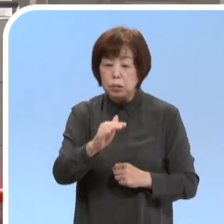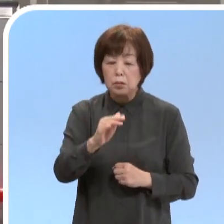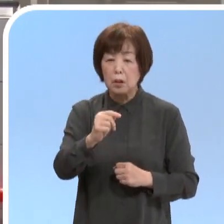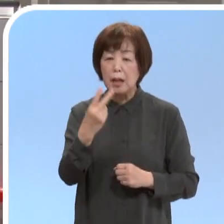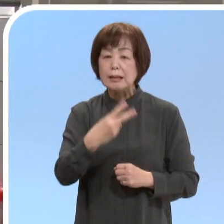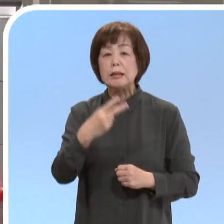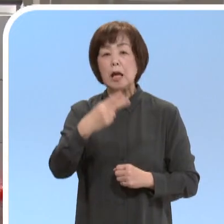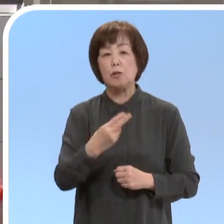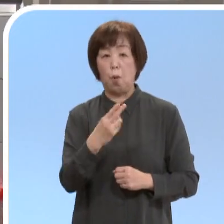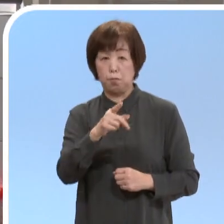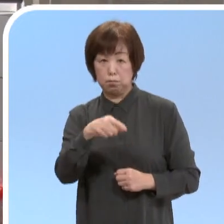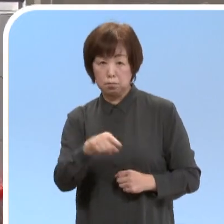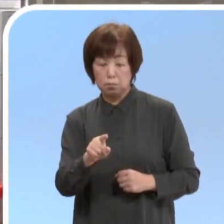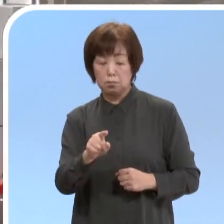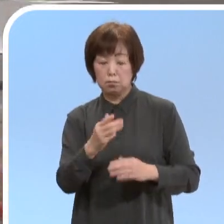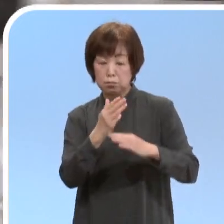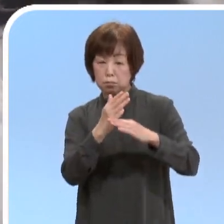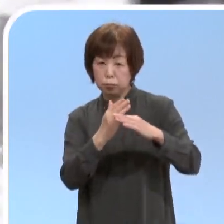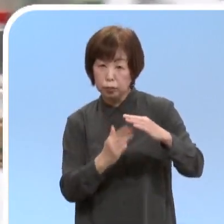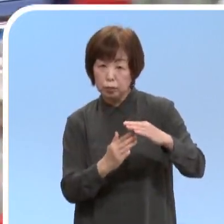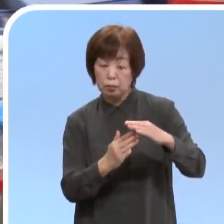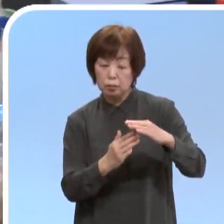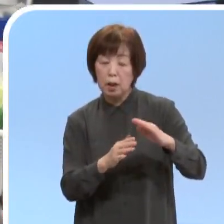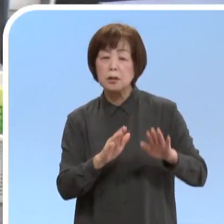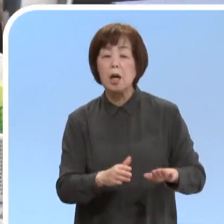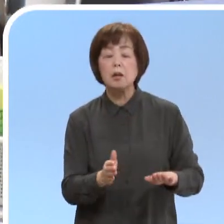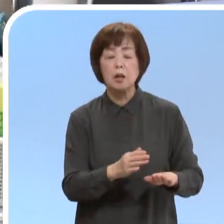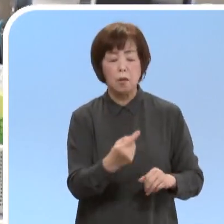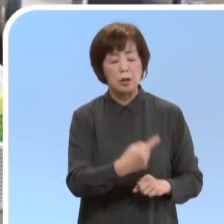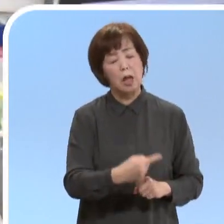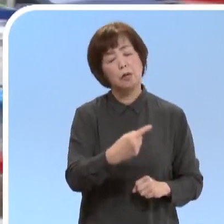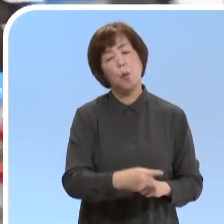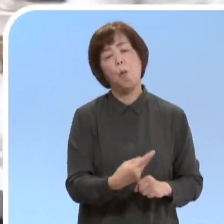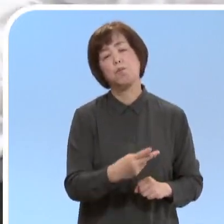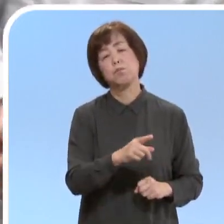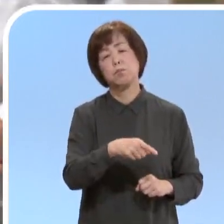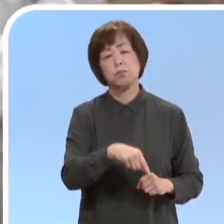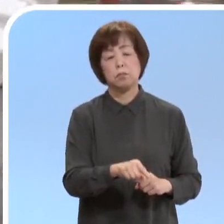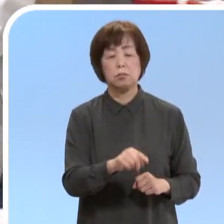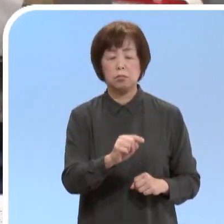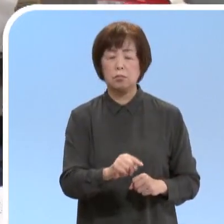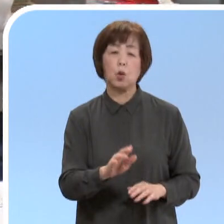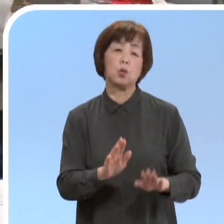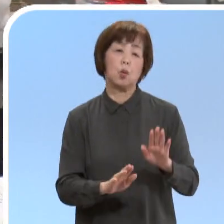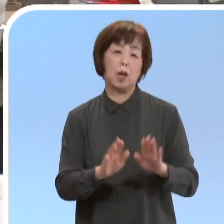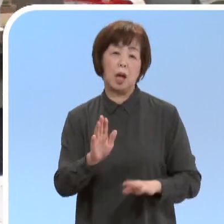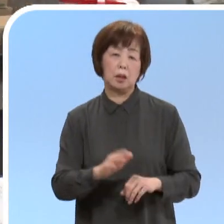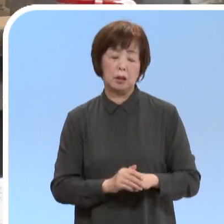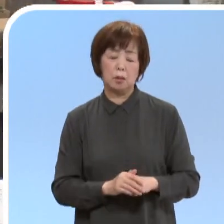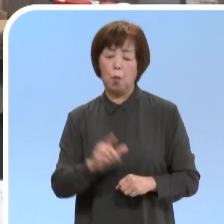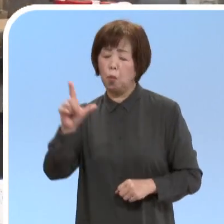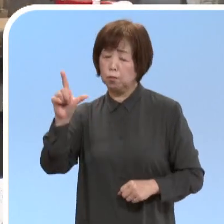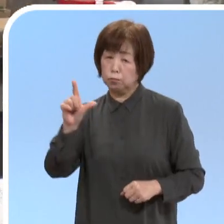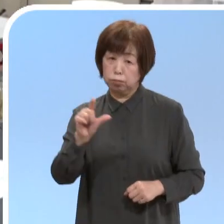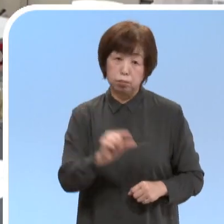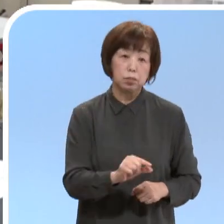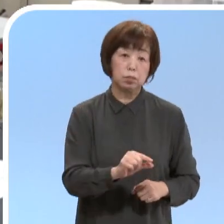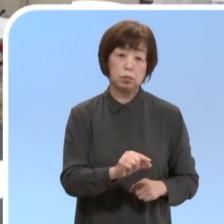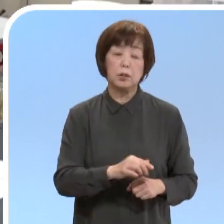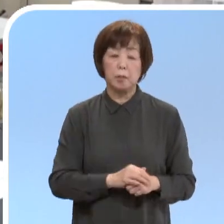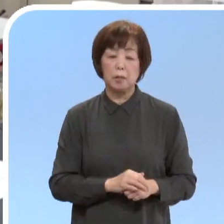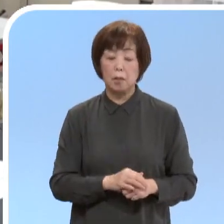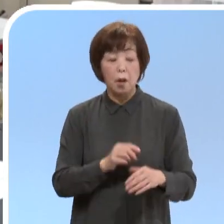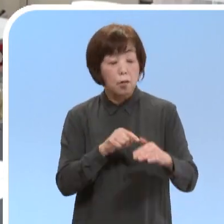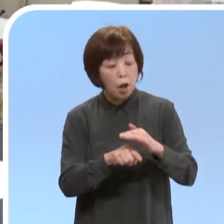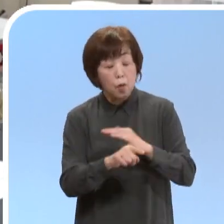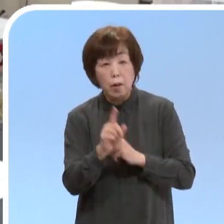今はもう2000Tをしいもう最近は1000T前後とそうなんですかはいそれぐらいに減っております何が